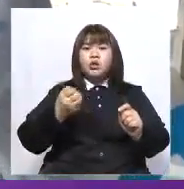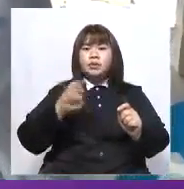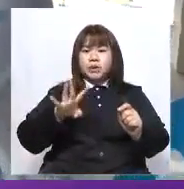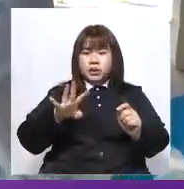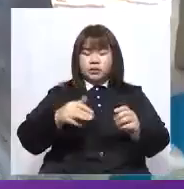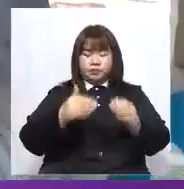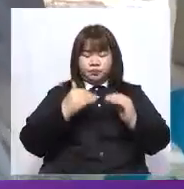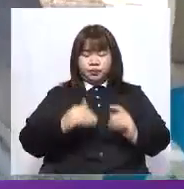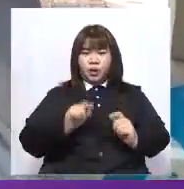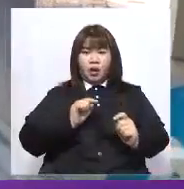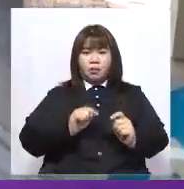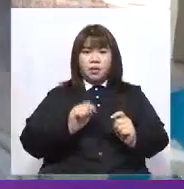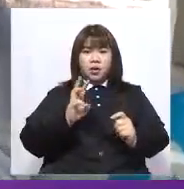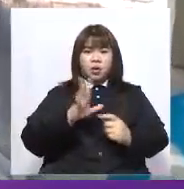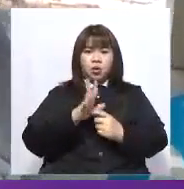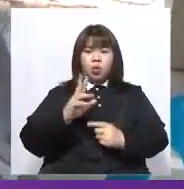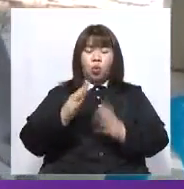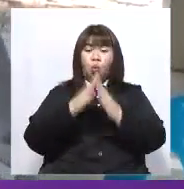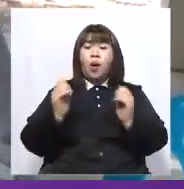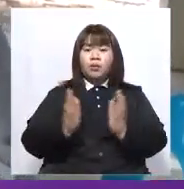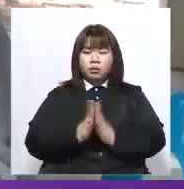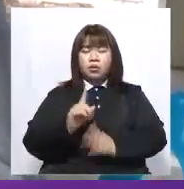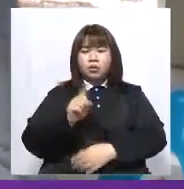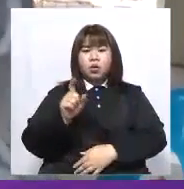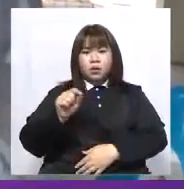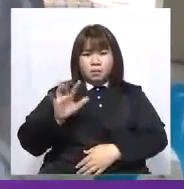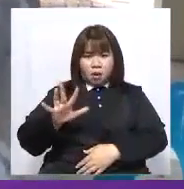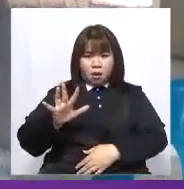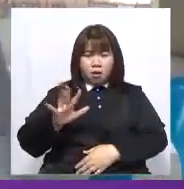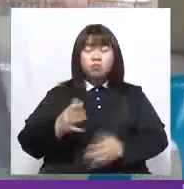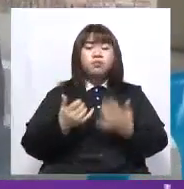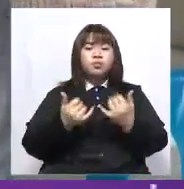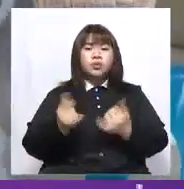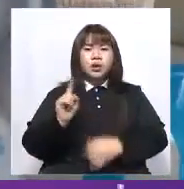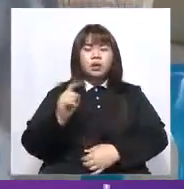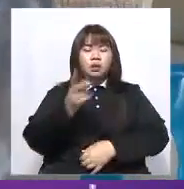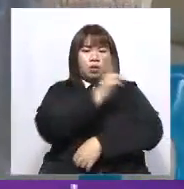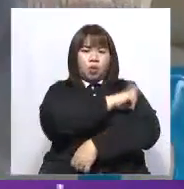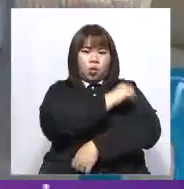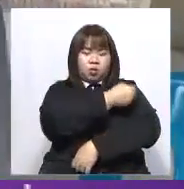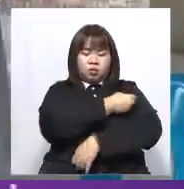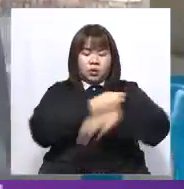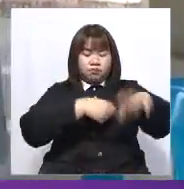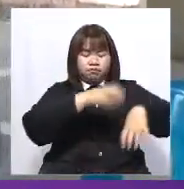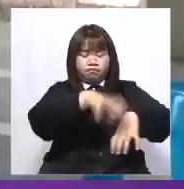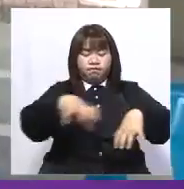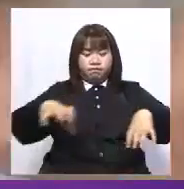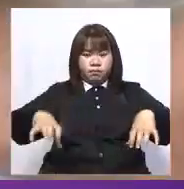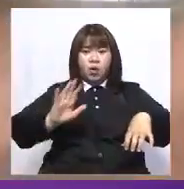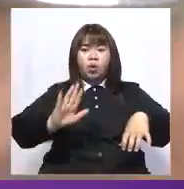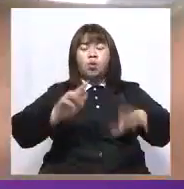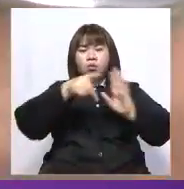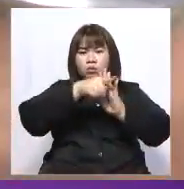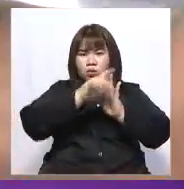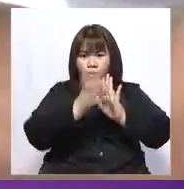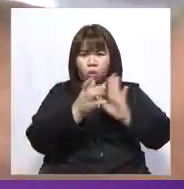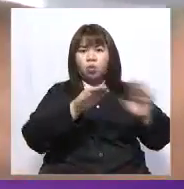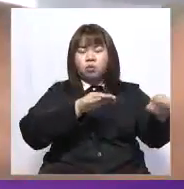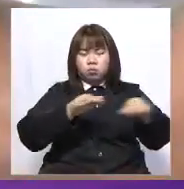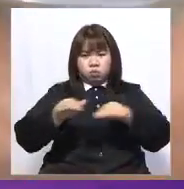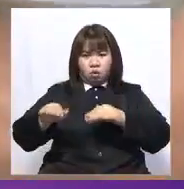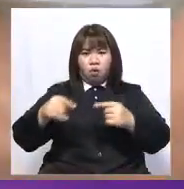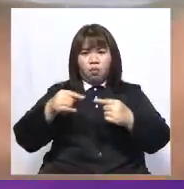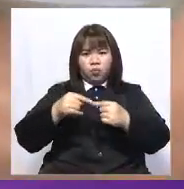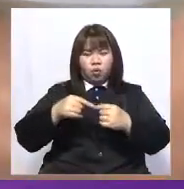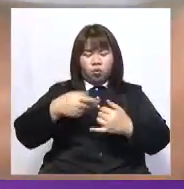องลงมาคืออำเภอวัดโบด125รายซึ่งขณะนี้ครับทางโรงพยาบาลทุกแห่งในจังหวัดพิษณุโลกได้เตรียมความพร้อมด้านวั